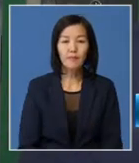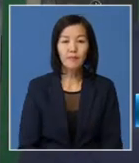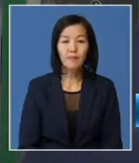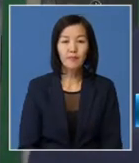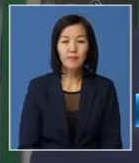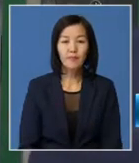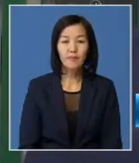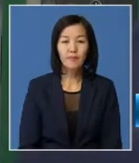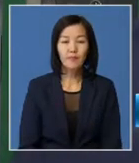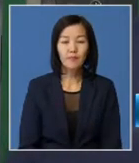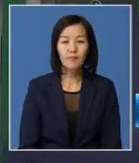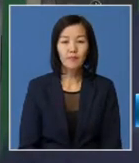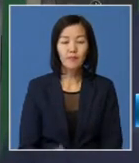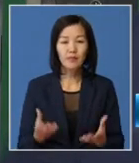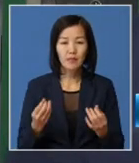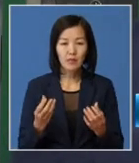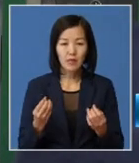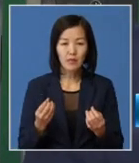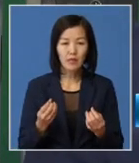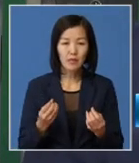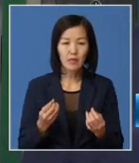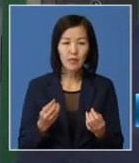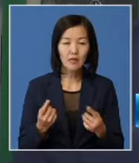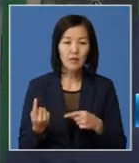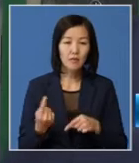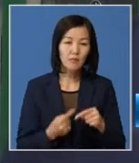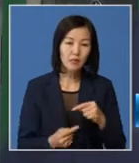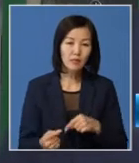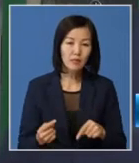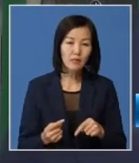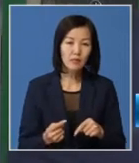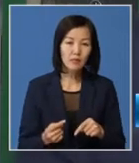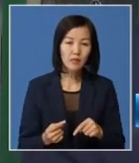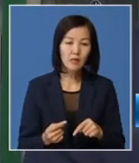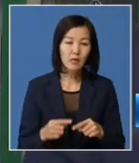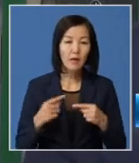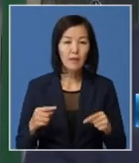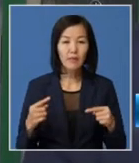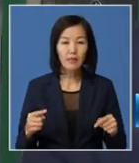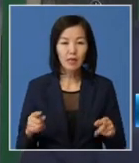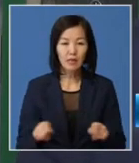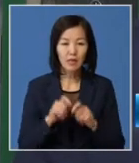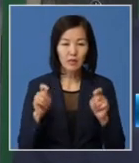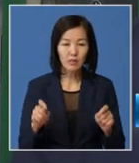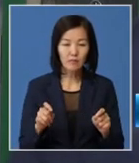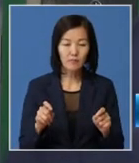Кішкентай суммадан да суммаға не орлым болашаққа бизнес не сондай-сондай ашам деп ойлаймын.